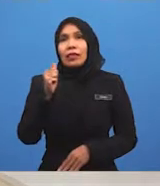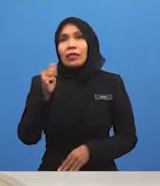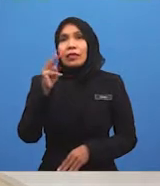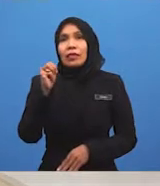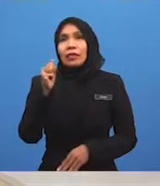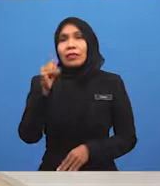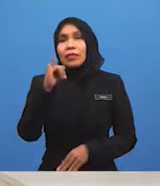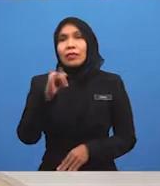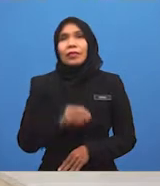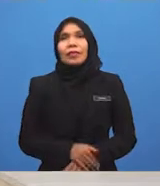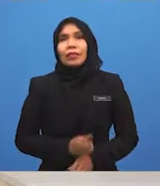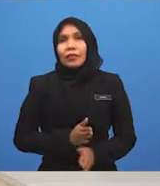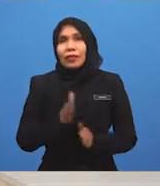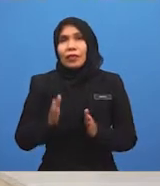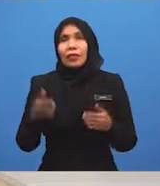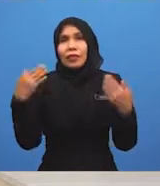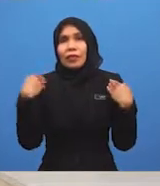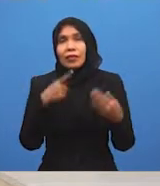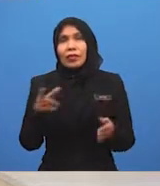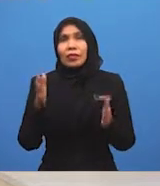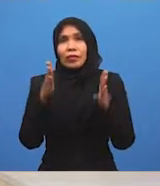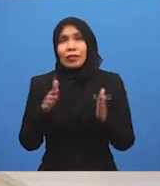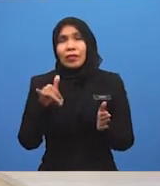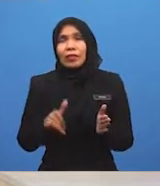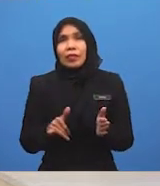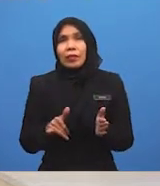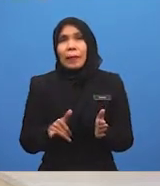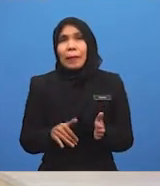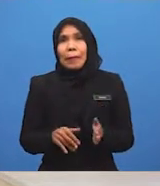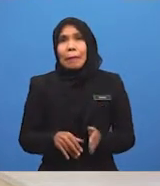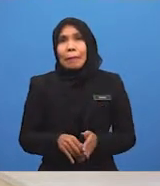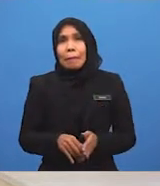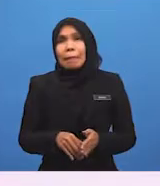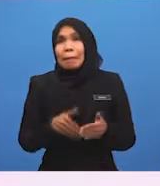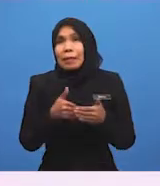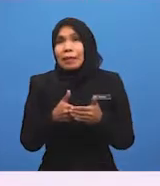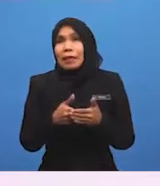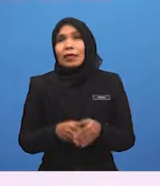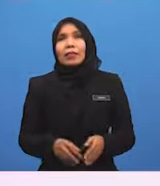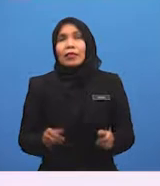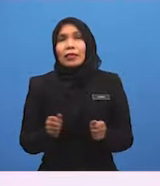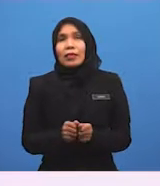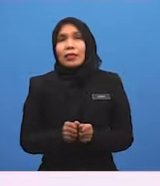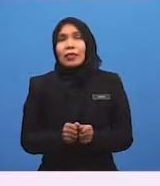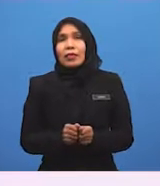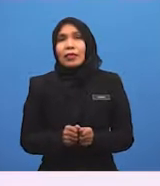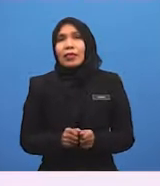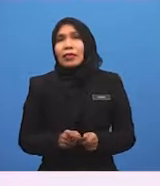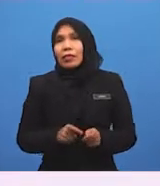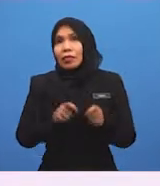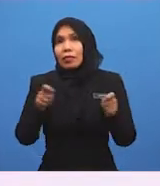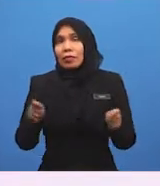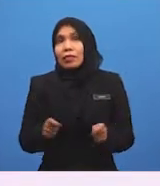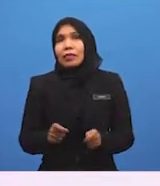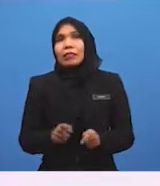Jiran adalah orang yang paling hampir dengan tempat tinggal kita. Segala perkara yang berlaku ke